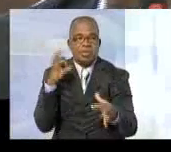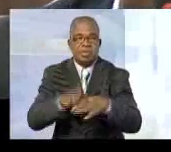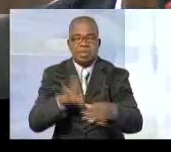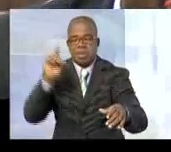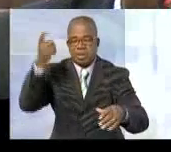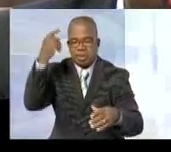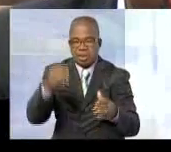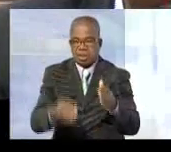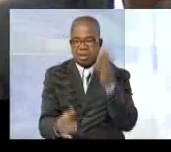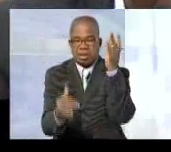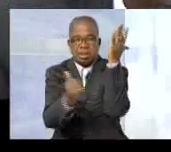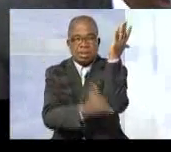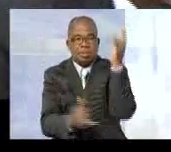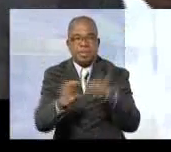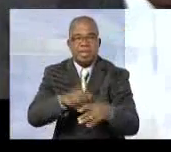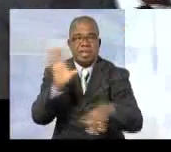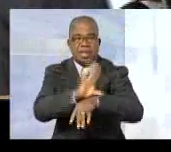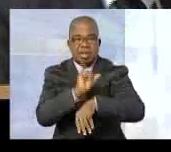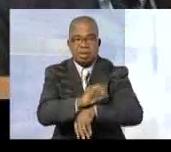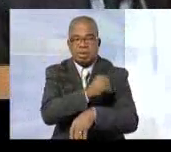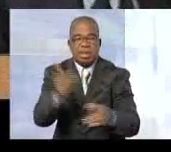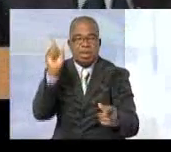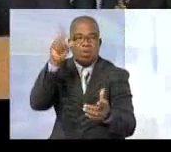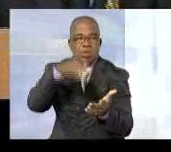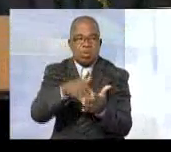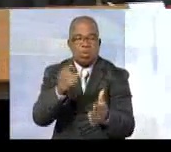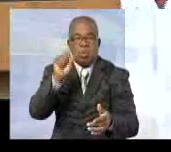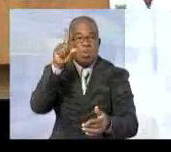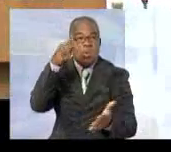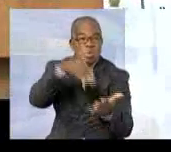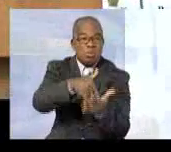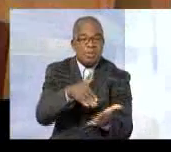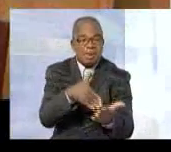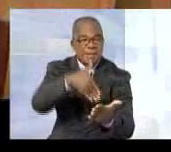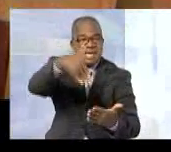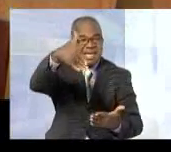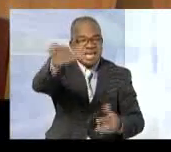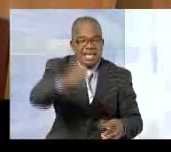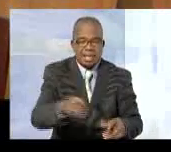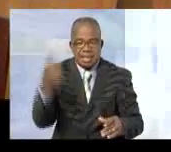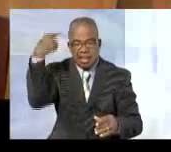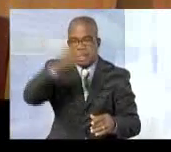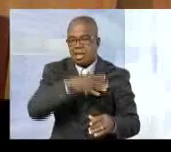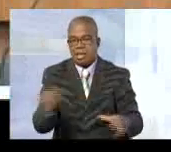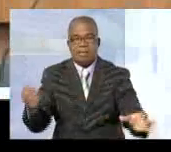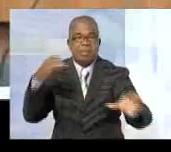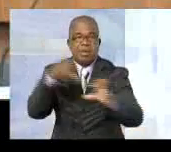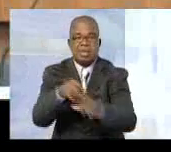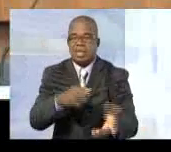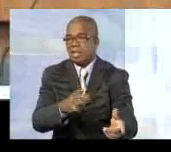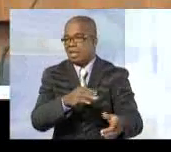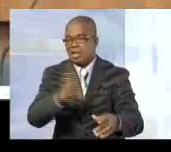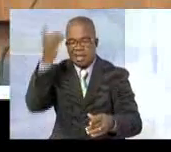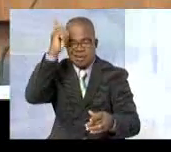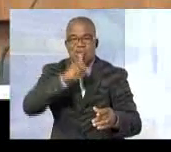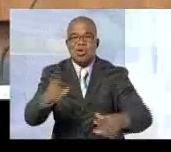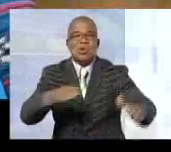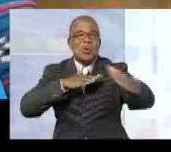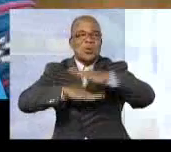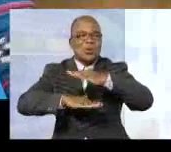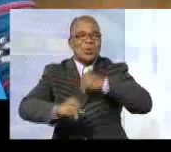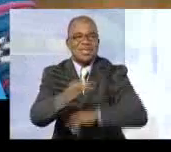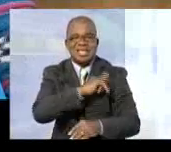d'Ivoire et 11 000 milliards d'investissements attendus pour le PND. De quoi satisfaire les députés? Ils attendent dans les